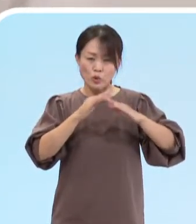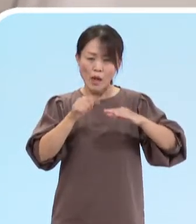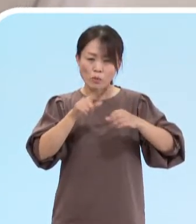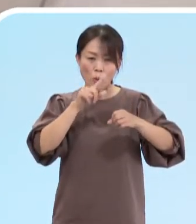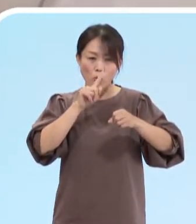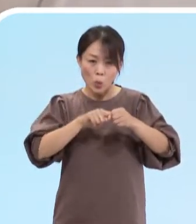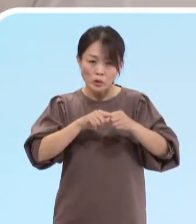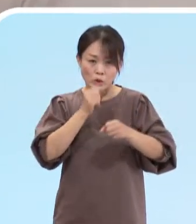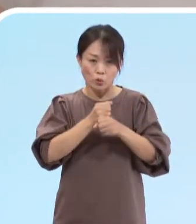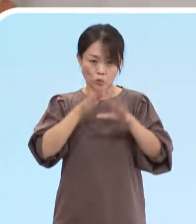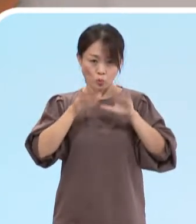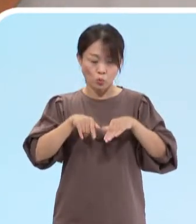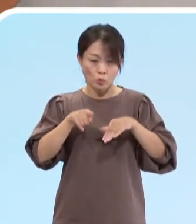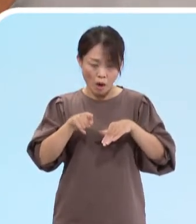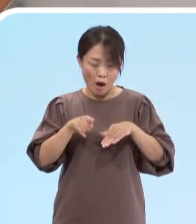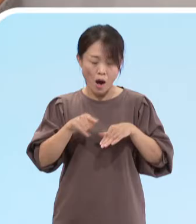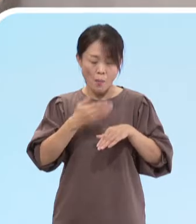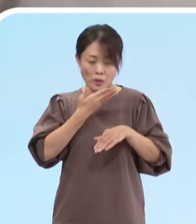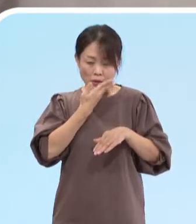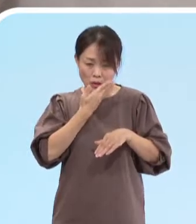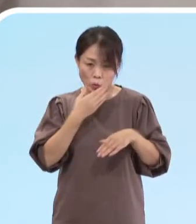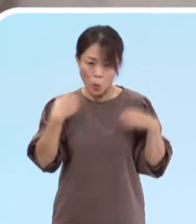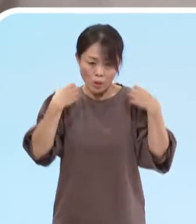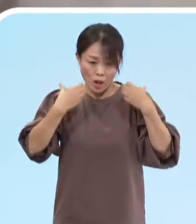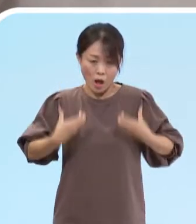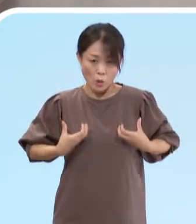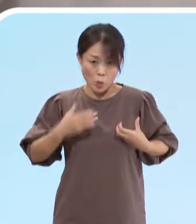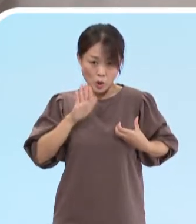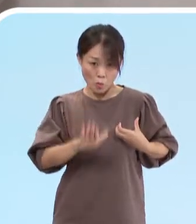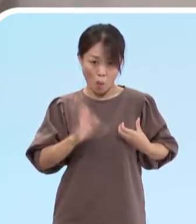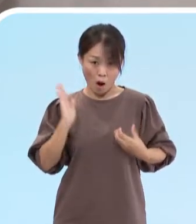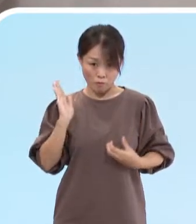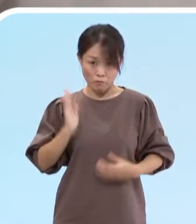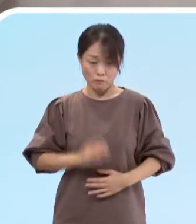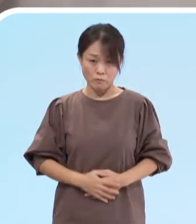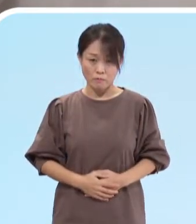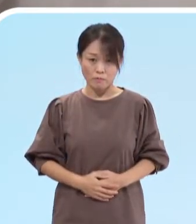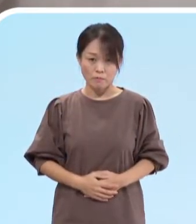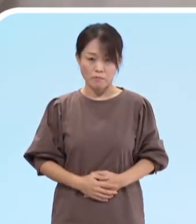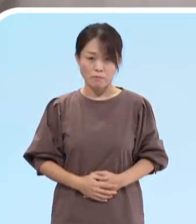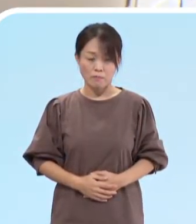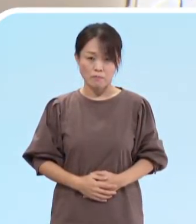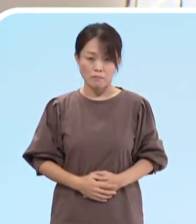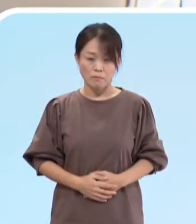終戦の年に作られたこんな貴重なランドセルまであるんですよ。